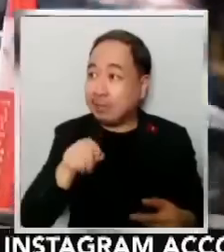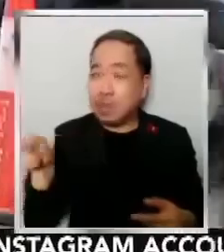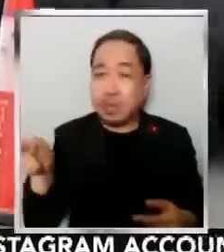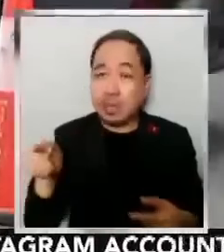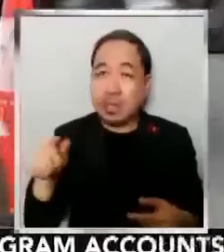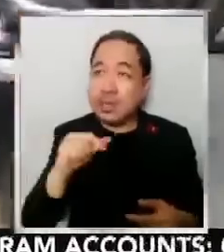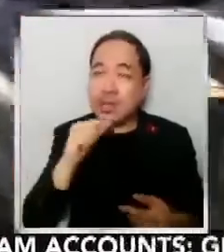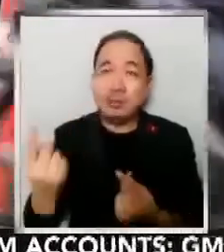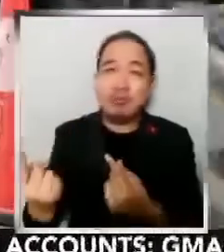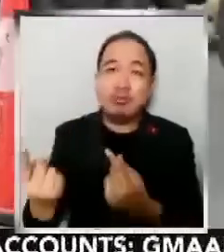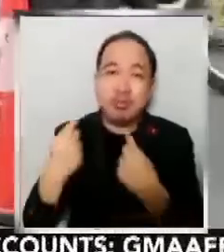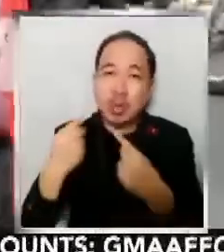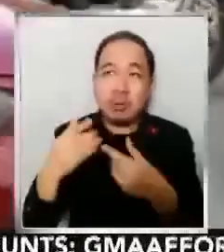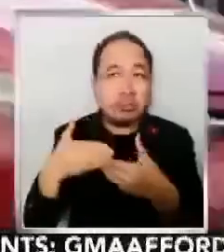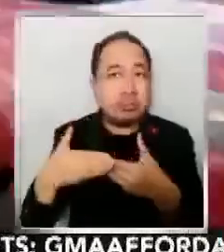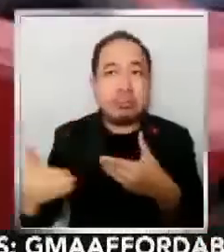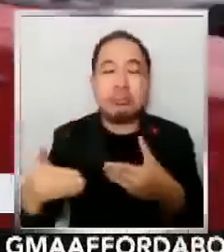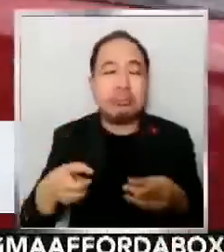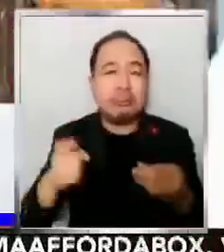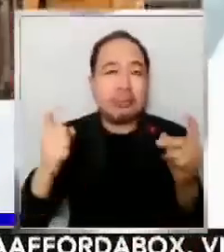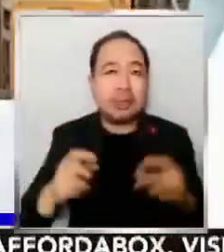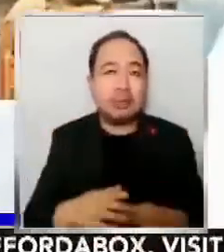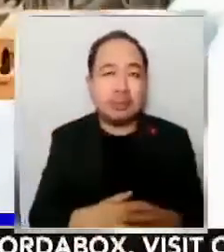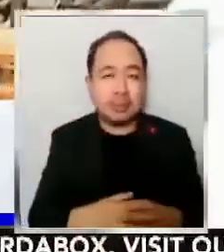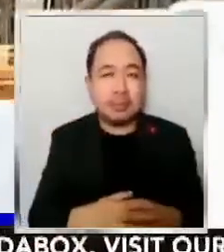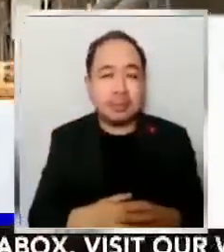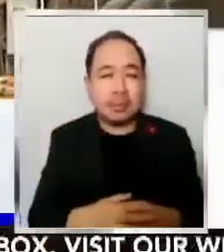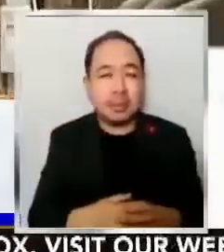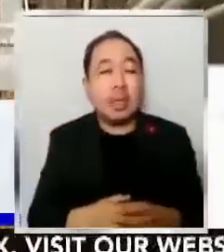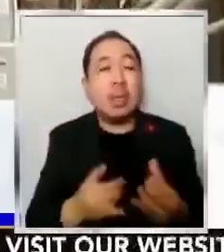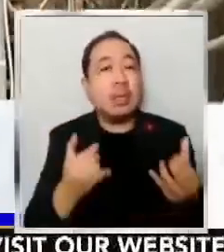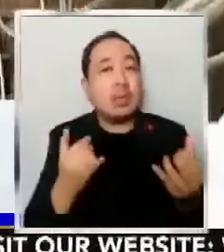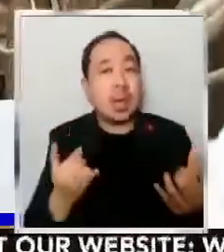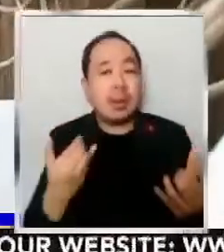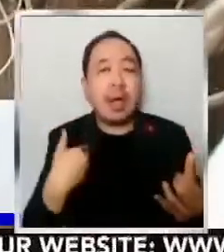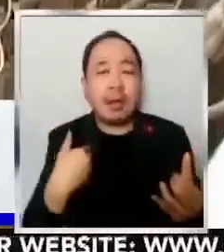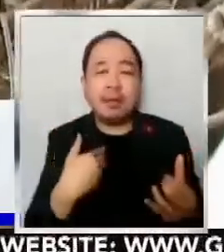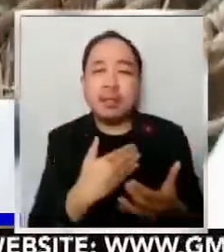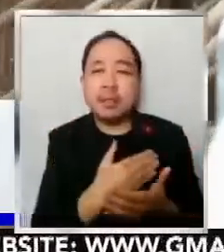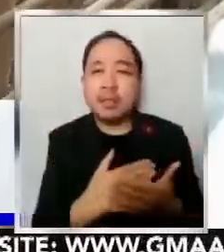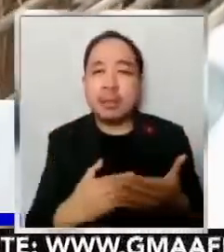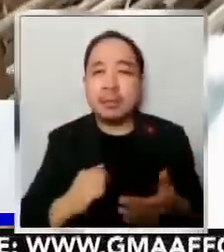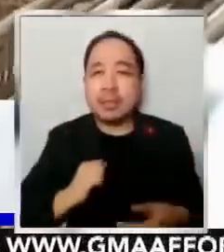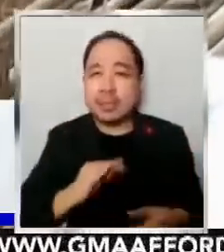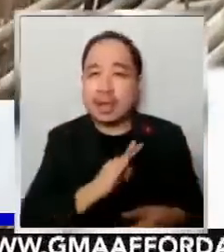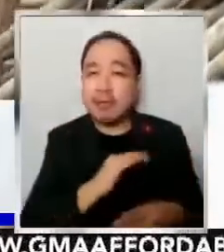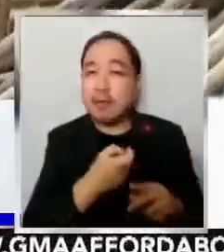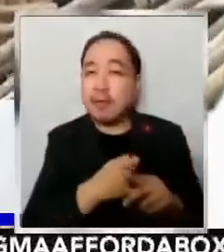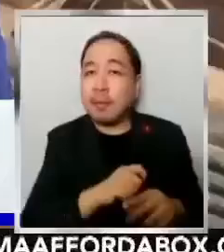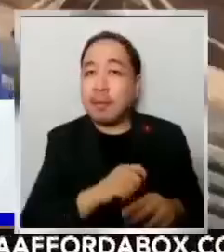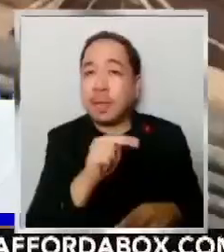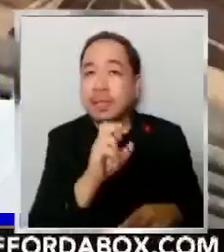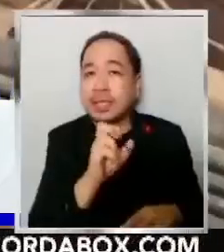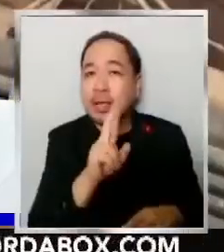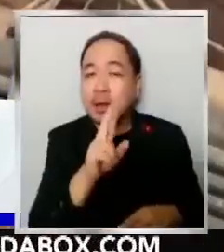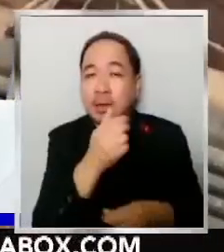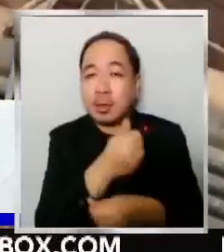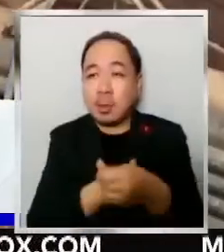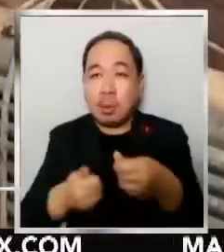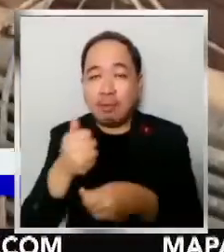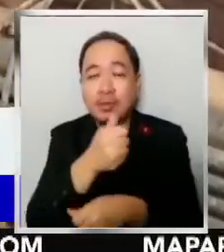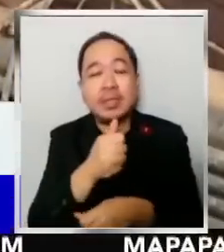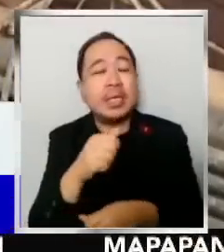accordingly. Nakadeploy ngayon sa bungad ng Marikina Bridge ang mga tauhan ng NCR office ng DPWH. Bago pa man